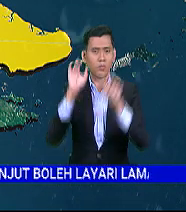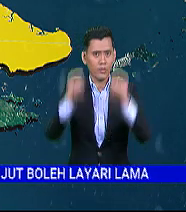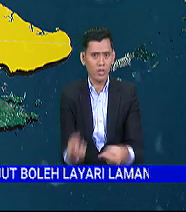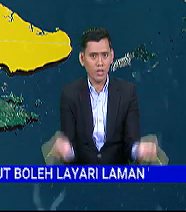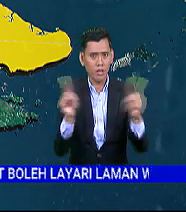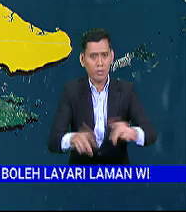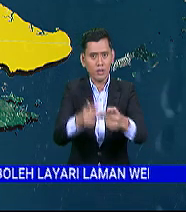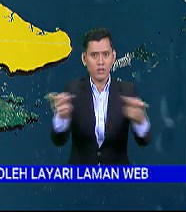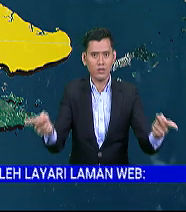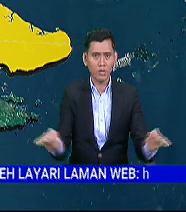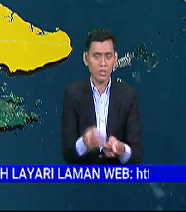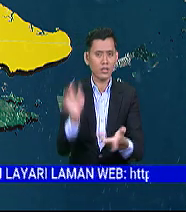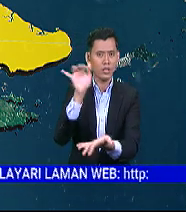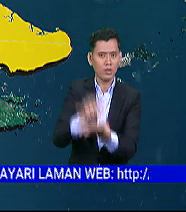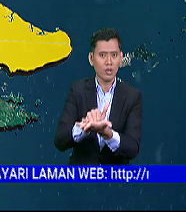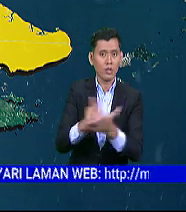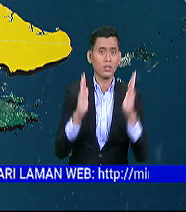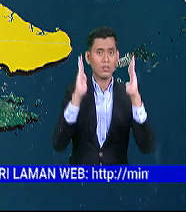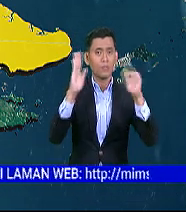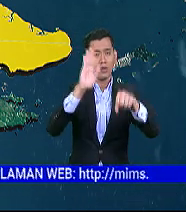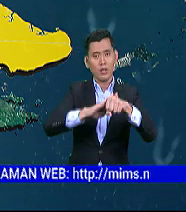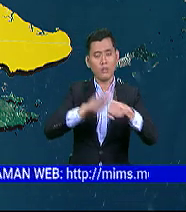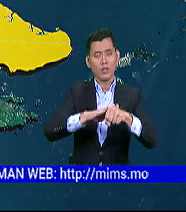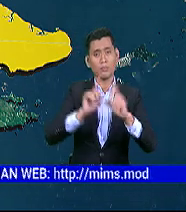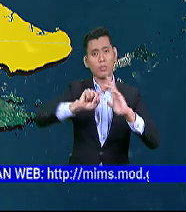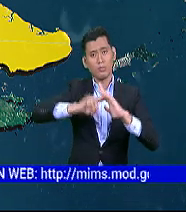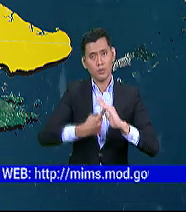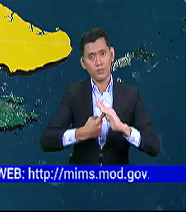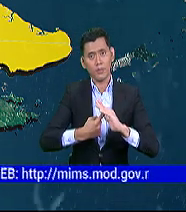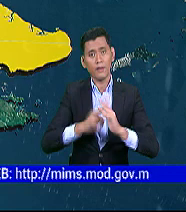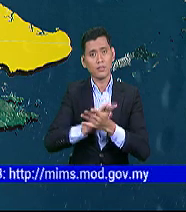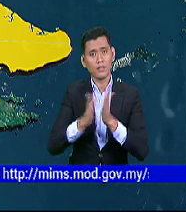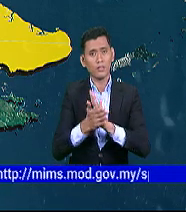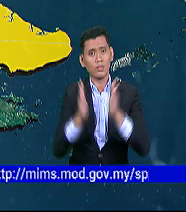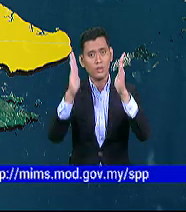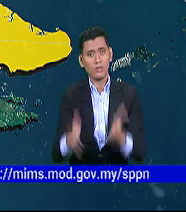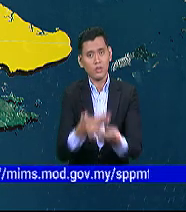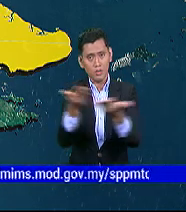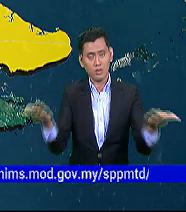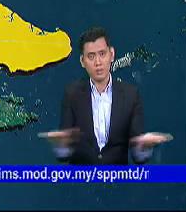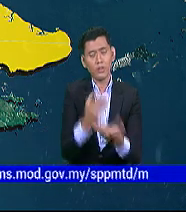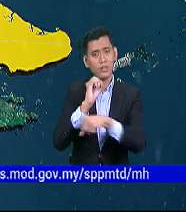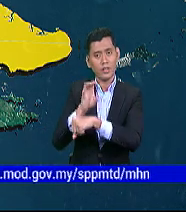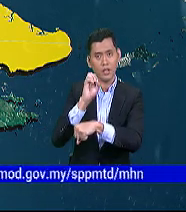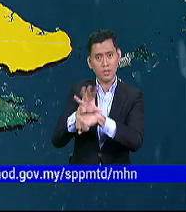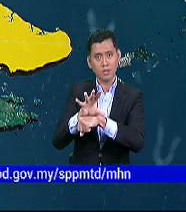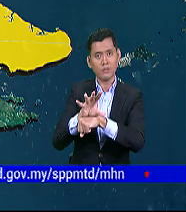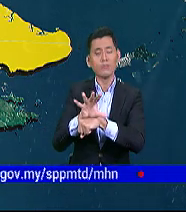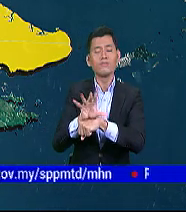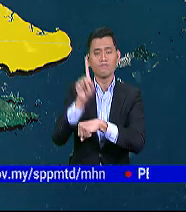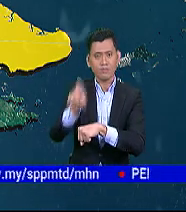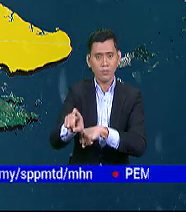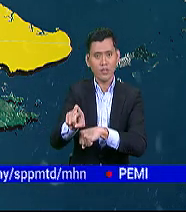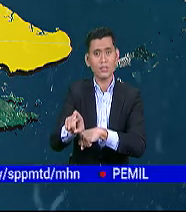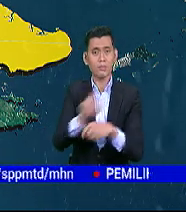berlaku di kawasan berkenaan dalam tempoh amaran ini berkuat kuasa. Justeru orang awam di kawasan yang terlibat